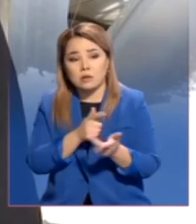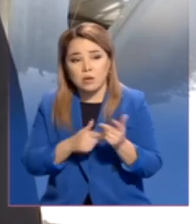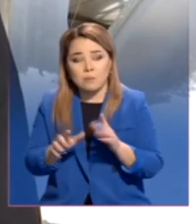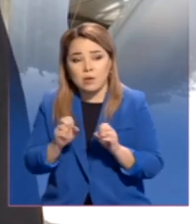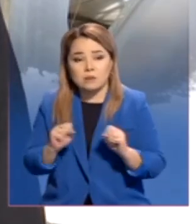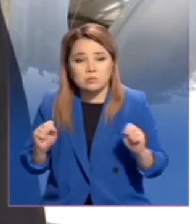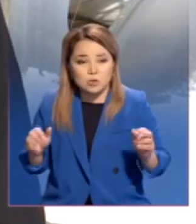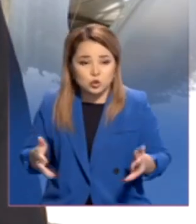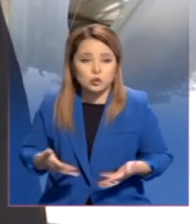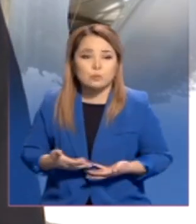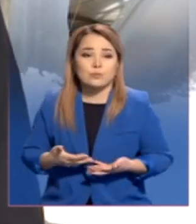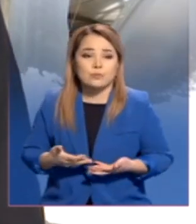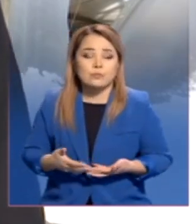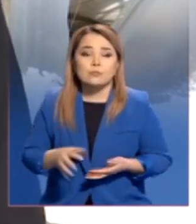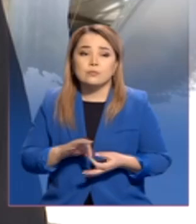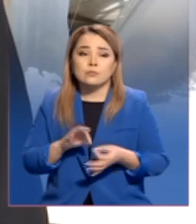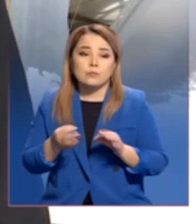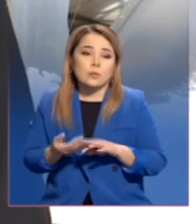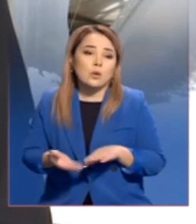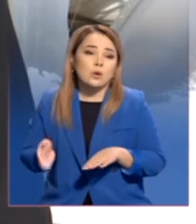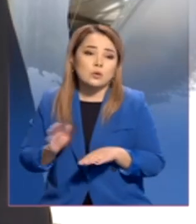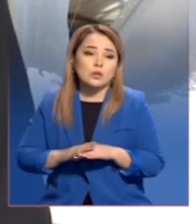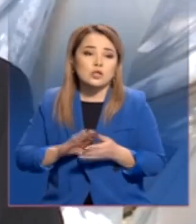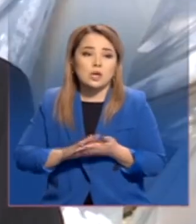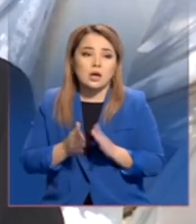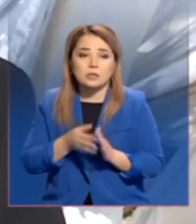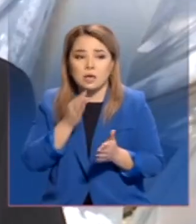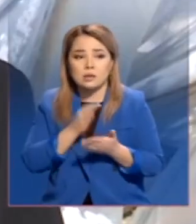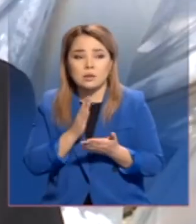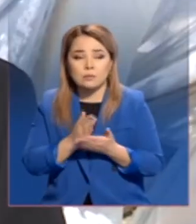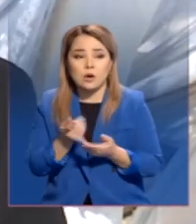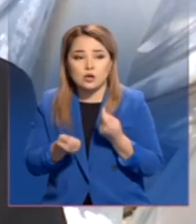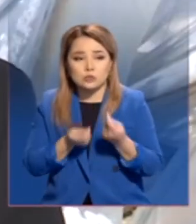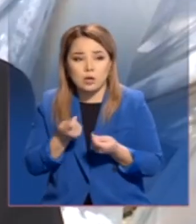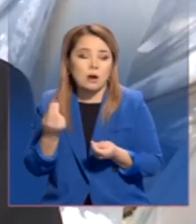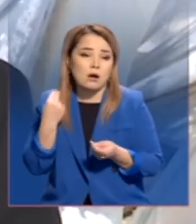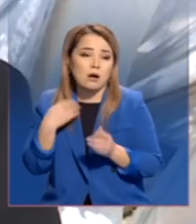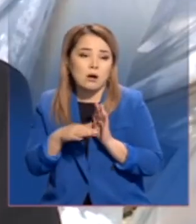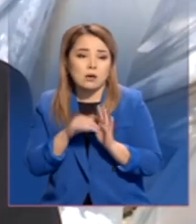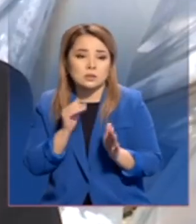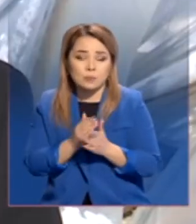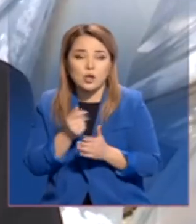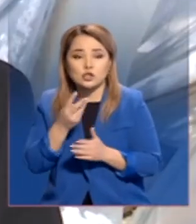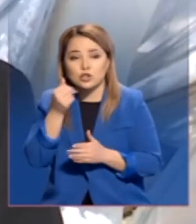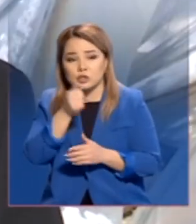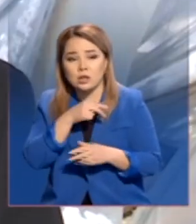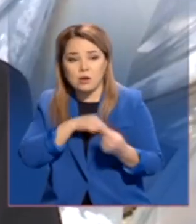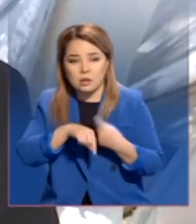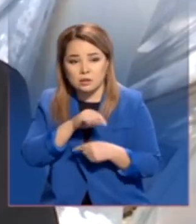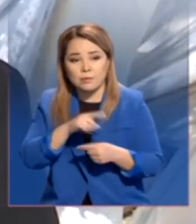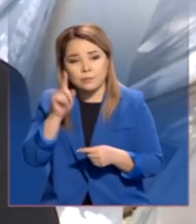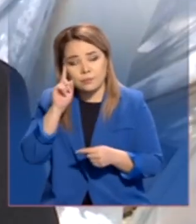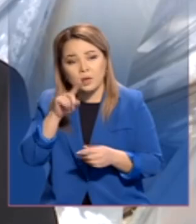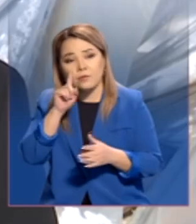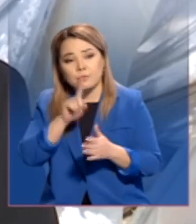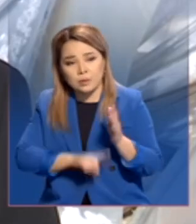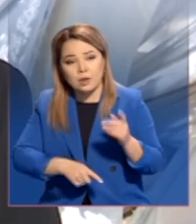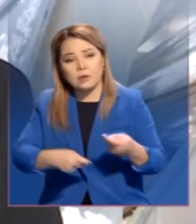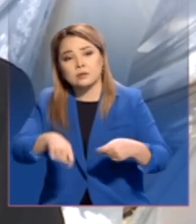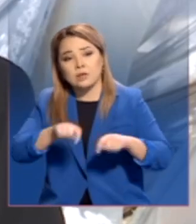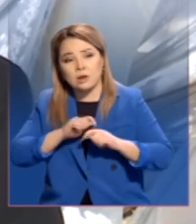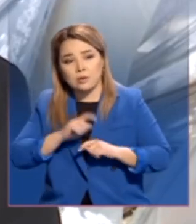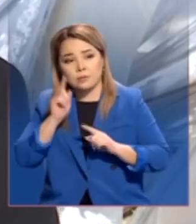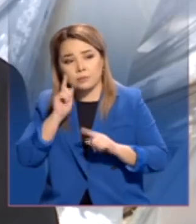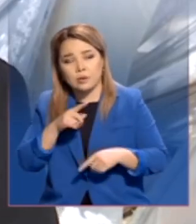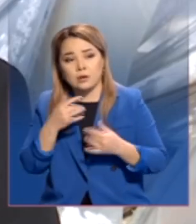бәрі үсіп қазір қиын жағдайда болып тұрмыз қазір. Тұқымды қарызға алғанбыз. Неше жылдан бері істеген екен, олар бізге берген сенімді